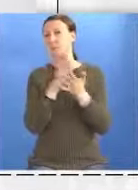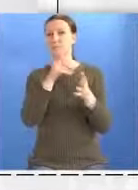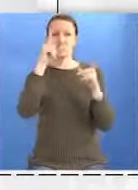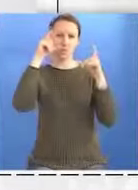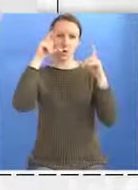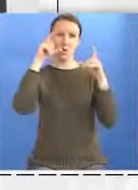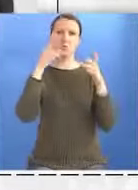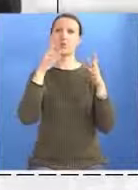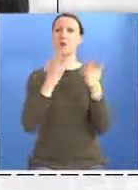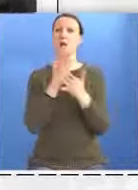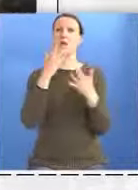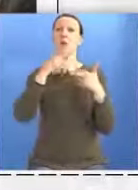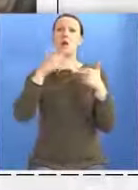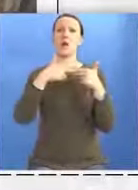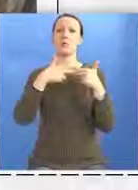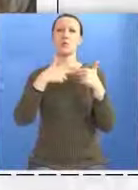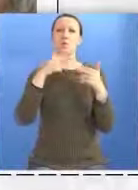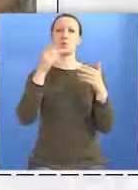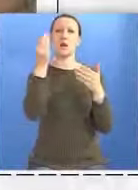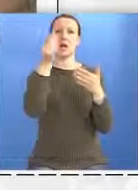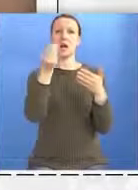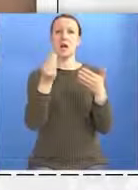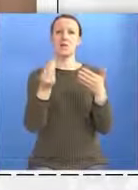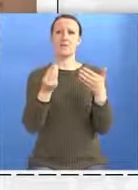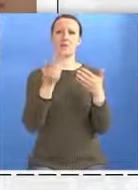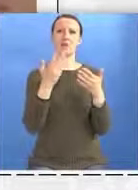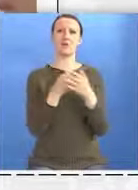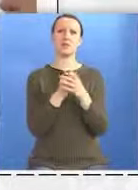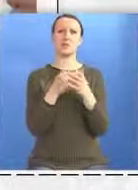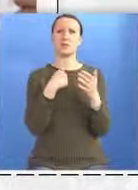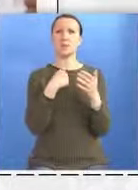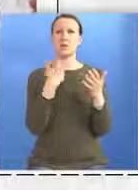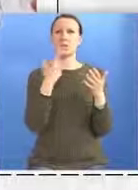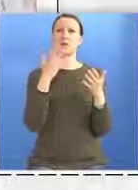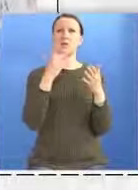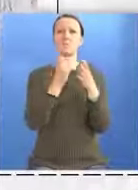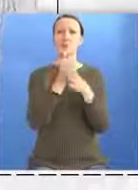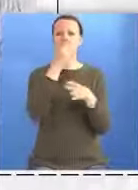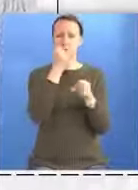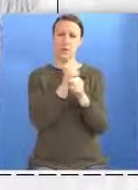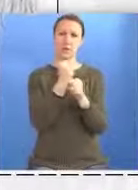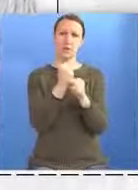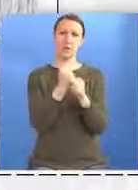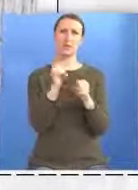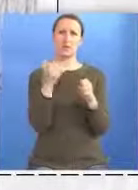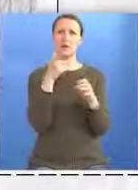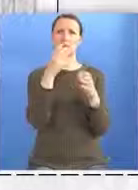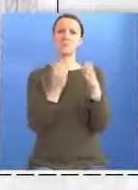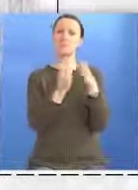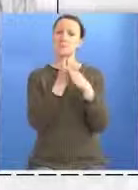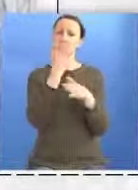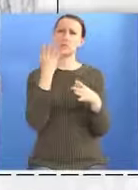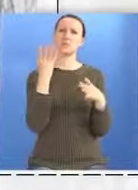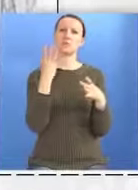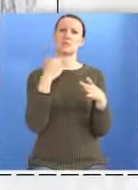fotografije, ali su vrlo, u stvari, najbliže grafikama, recimo, po meni. Opet je priroda to napravila. Da, vrlo